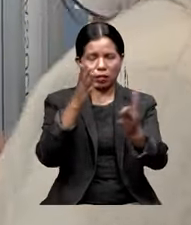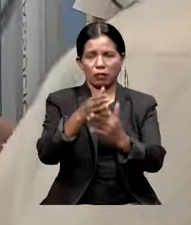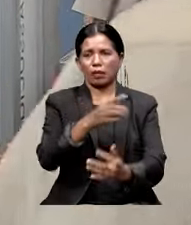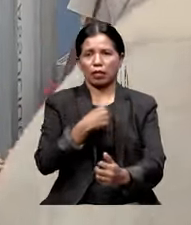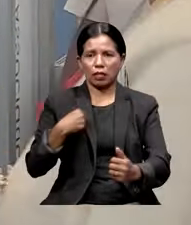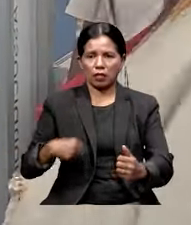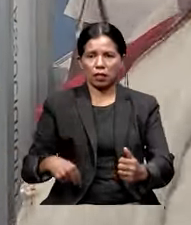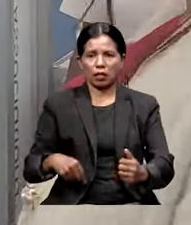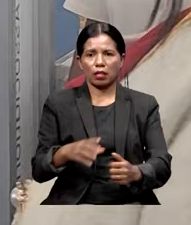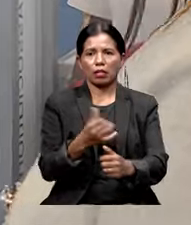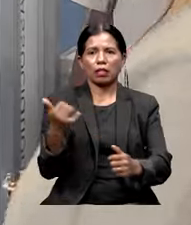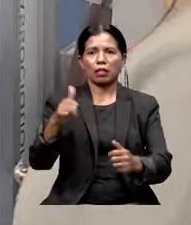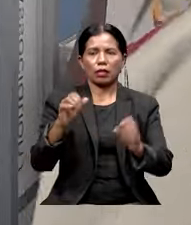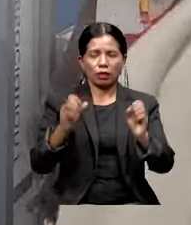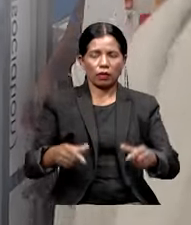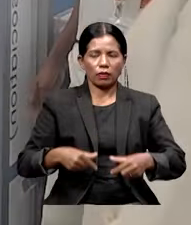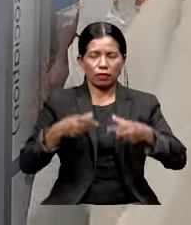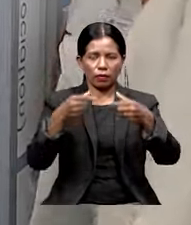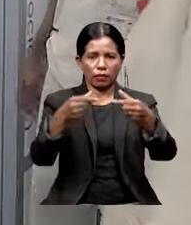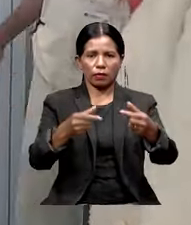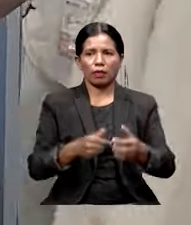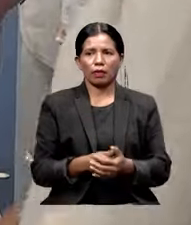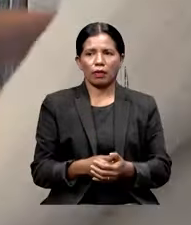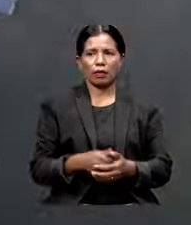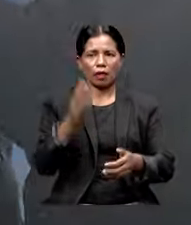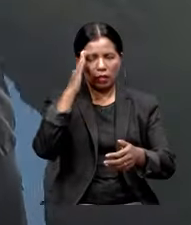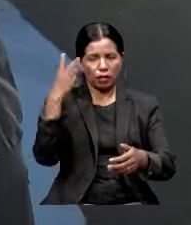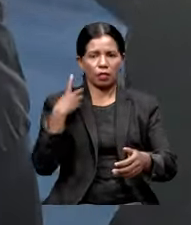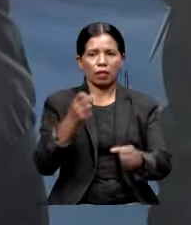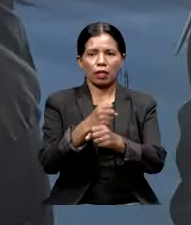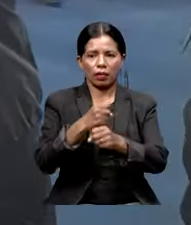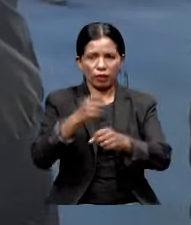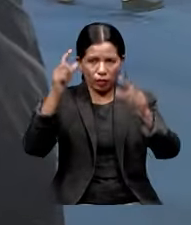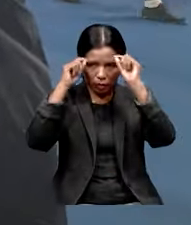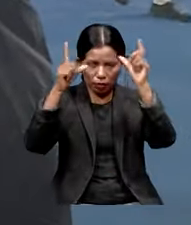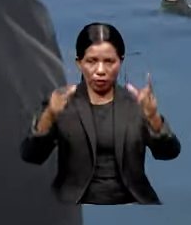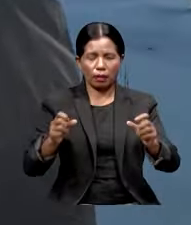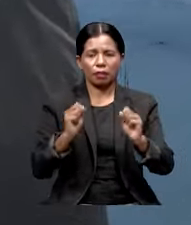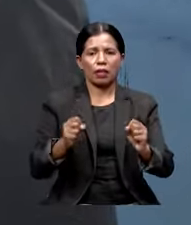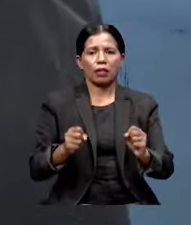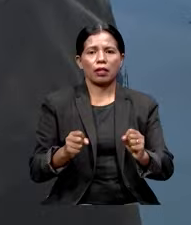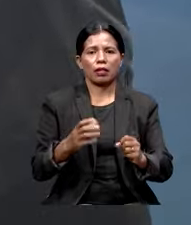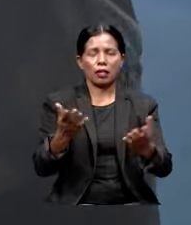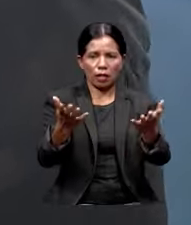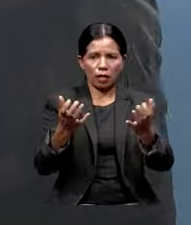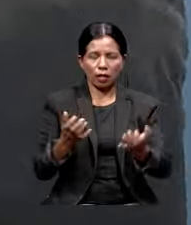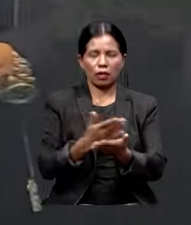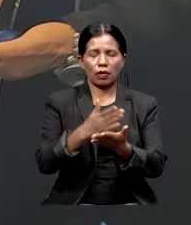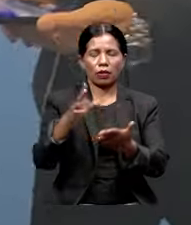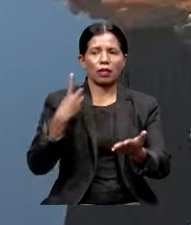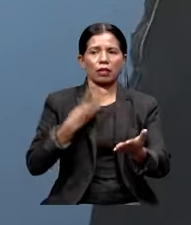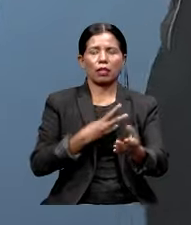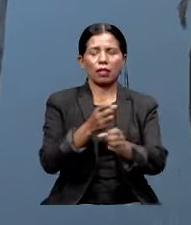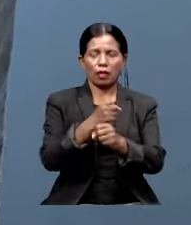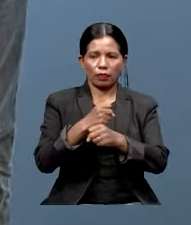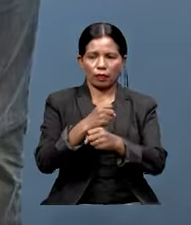hori sira beli funetik hane san kone si ita nia kafe Timor. E beli mas iha interesi atu sosa ita nia kafe. Ami